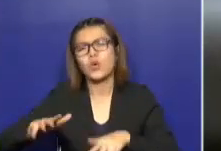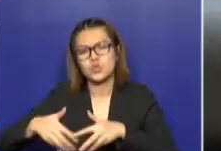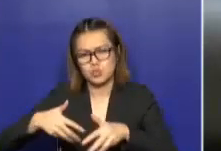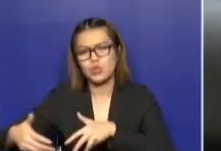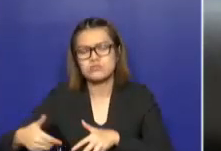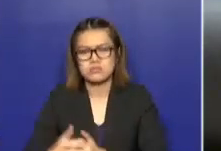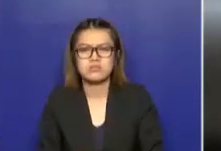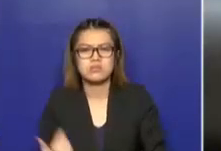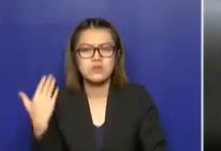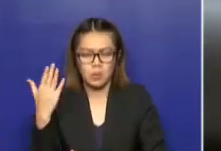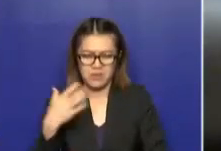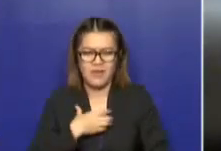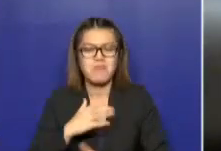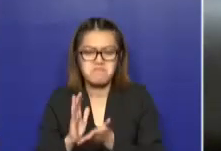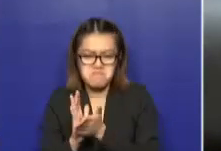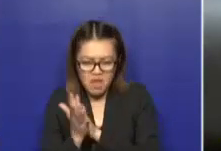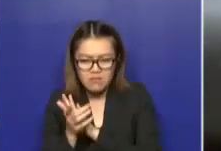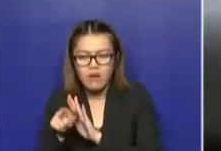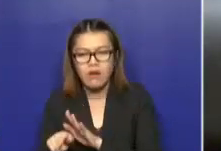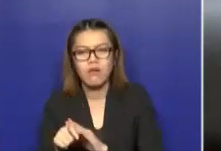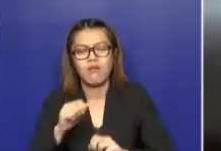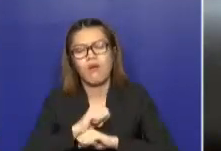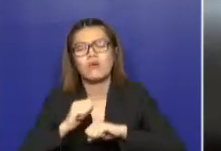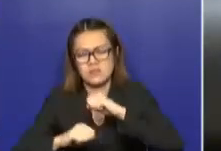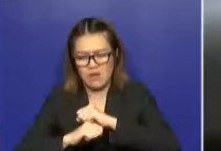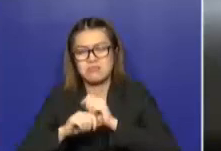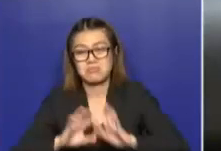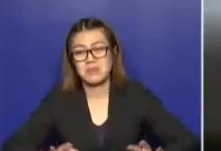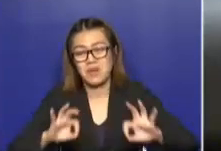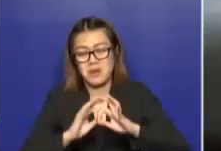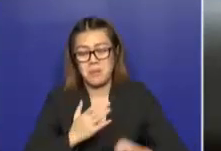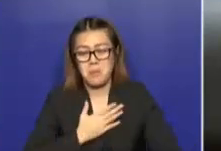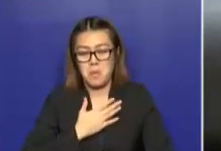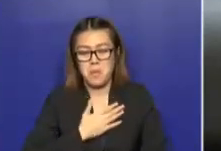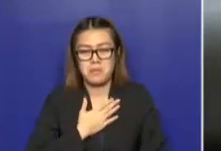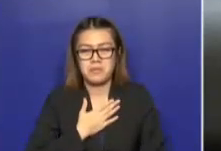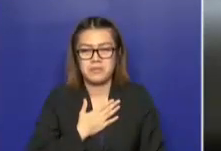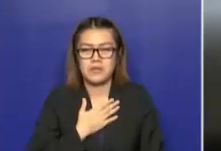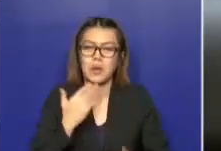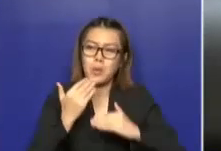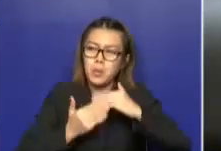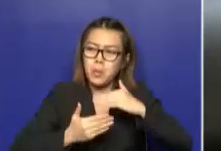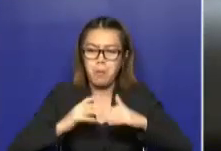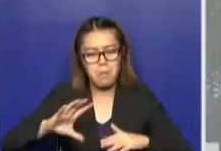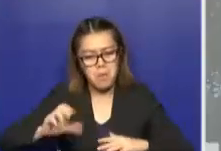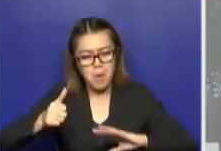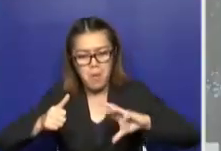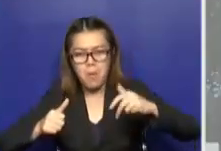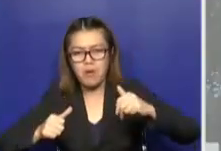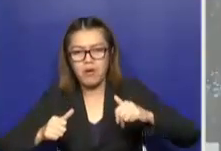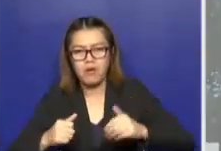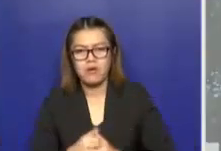ต่อไปเราต้องปรับเปลี่ยนใหม่การก่อสร้างก็สำคัญเช่นกันครับในเขตของผมเนี่ยก็มีการพัฒนาเมืองอย่างต่อเนื่องมีการสร้